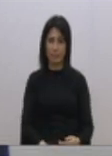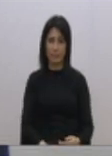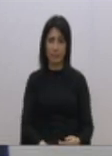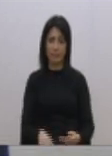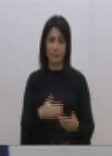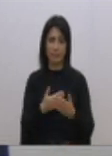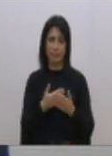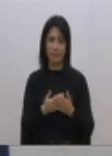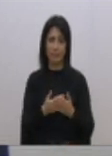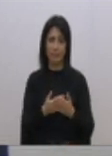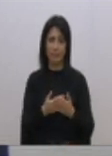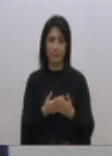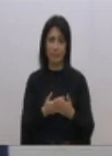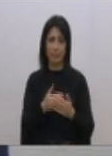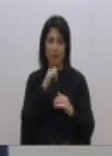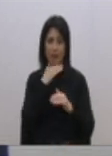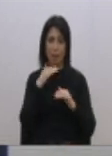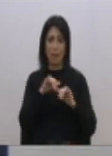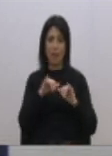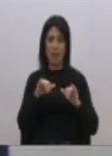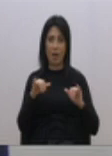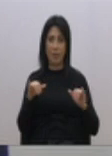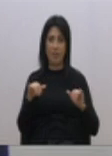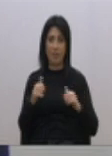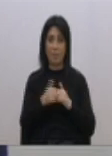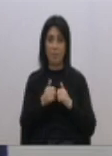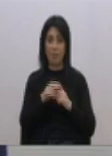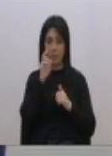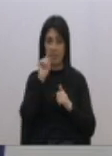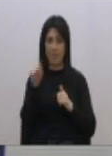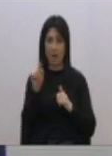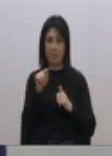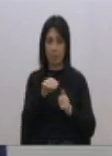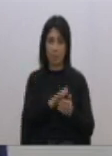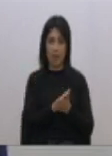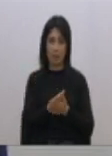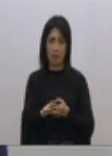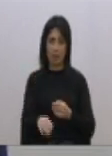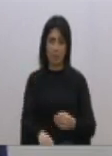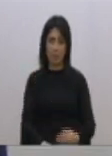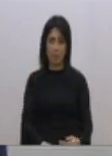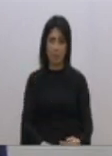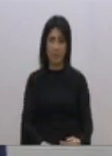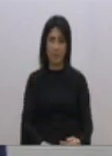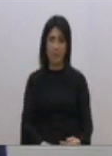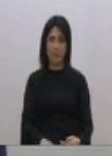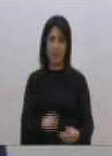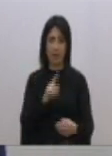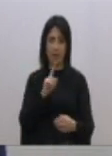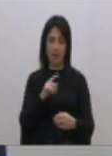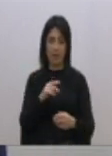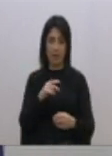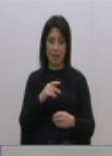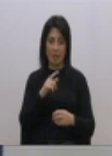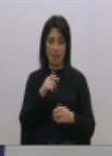ასე ვთქვათ, გამრავლებას მეზობელი სახელმწიფოების ხარჯზე. ნახევარი წლის წინ